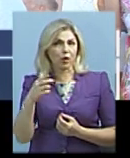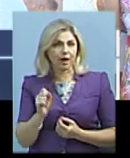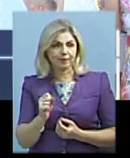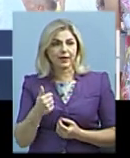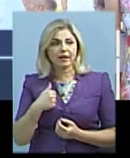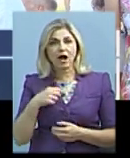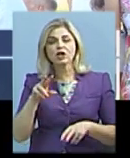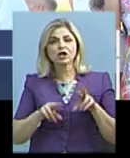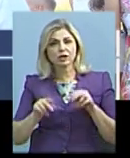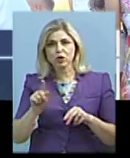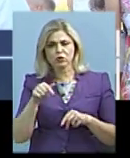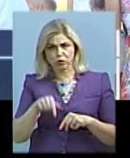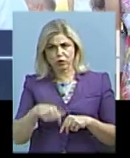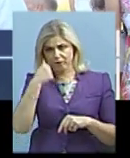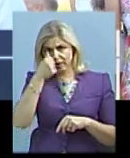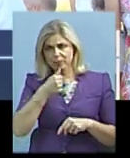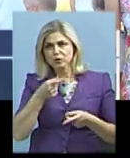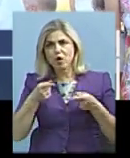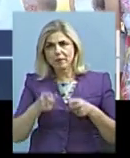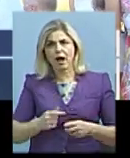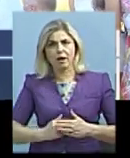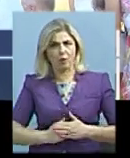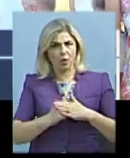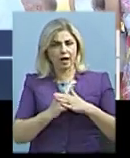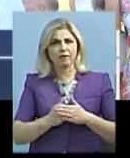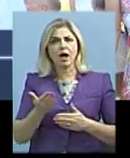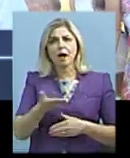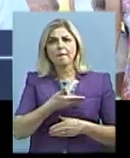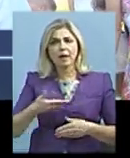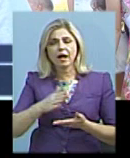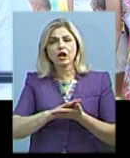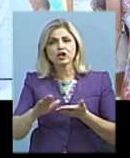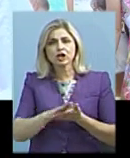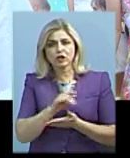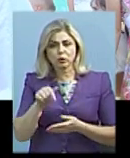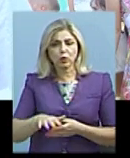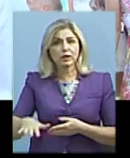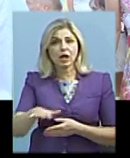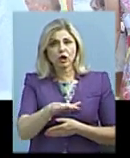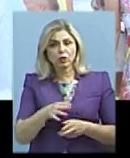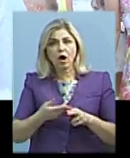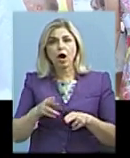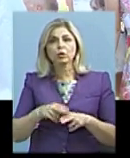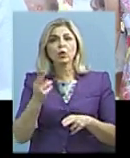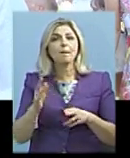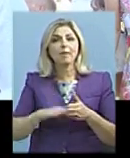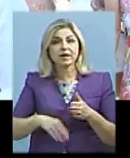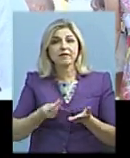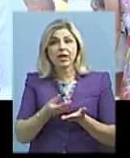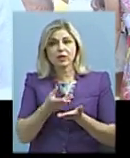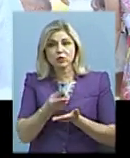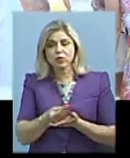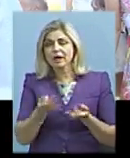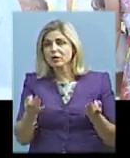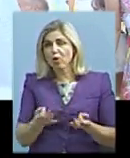настоящий прорыв. У цьому році я вважаю справжній прорив. Ми розчистили ту територію, яку, в принципі, без фінансування ніколи б не